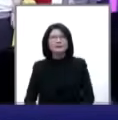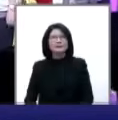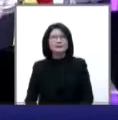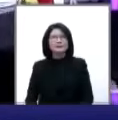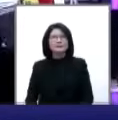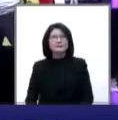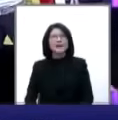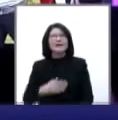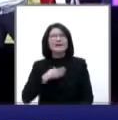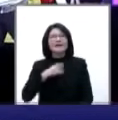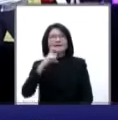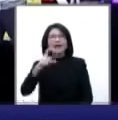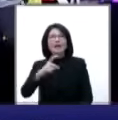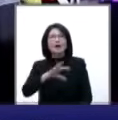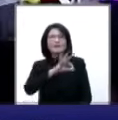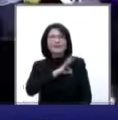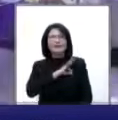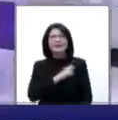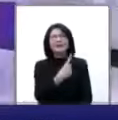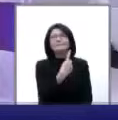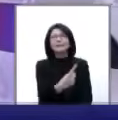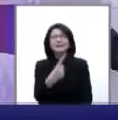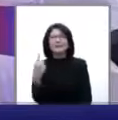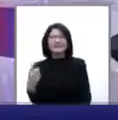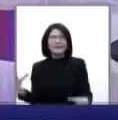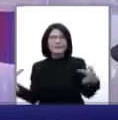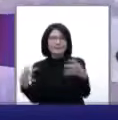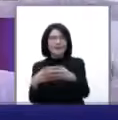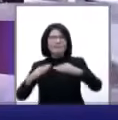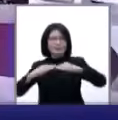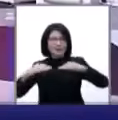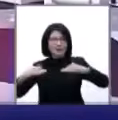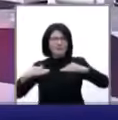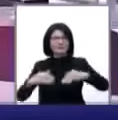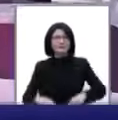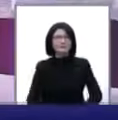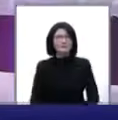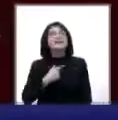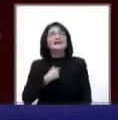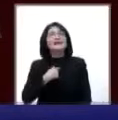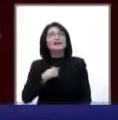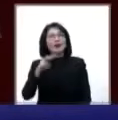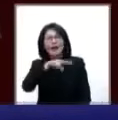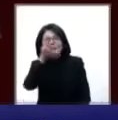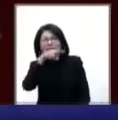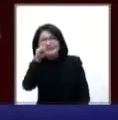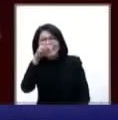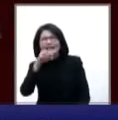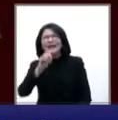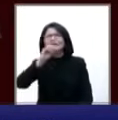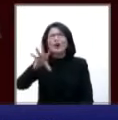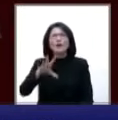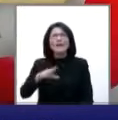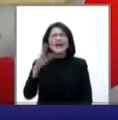03 ya Ee dengan resources yang dimiliki oleh eh Prof Mahfud kemudian eh dengan resources